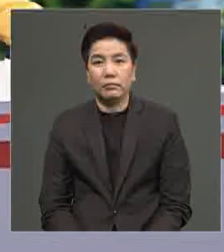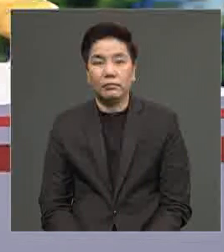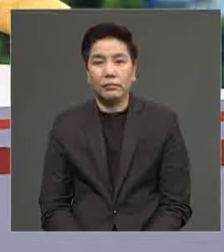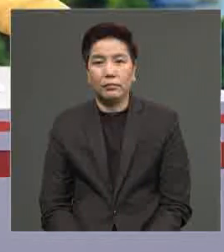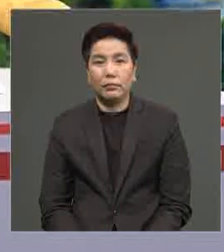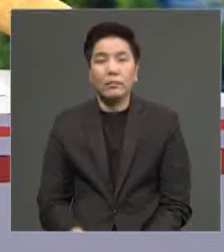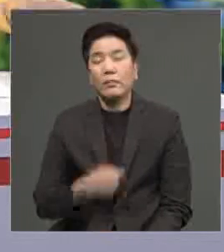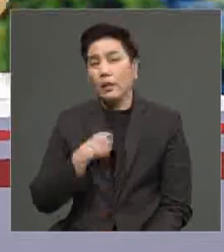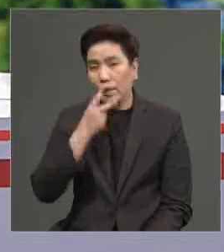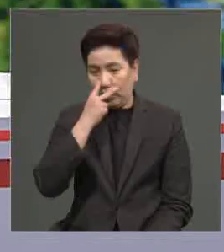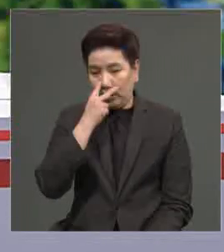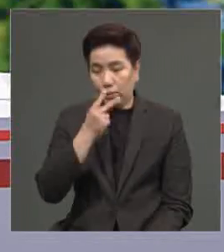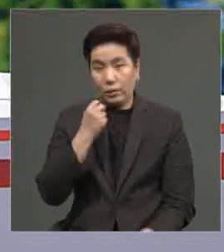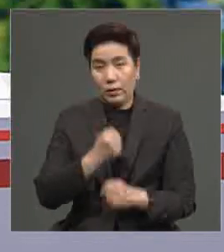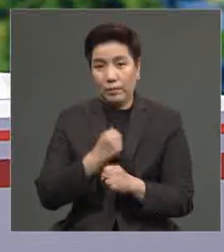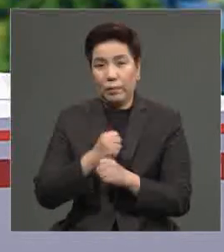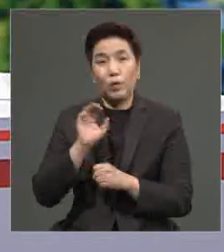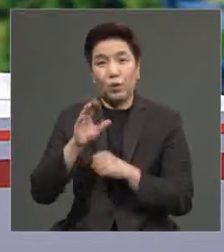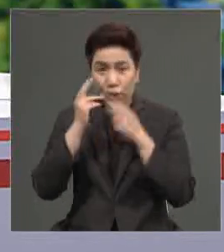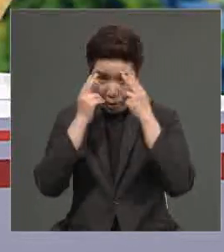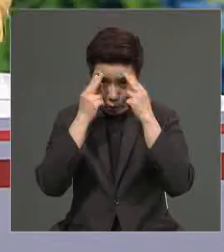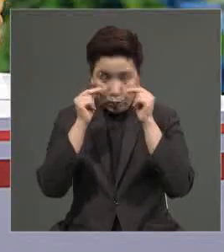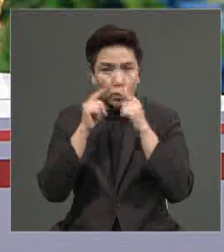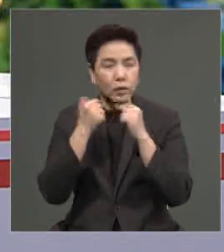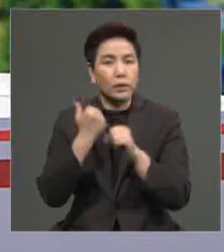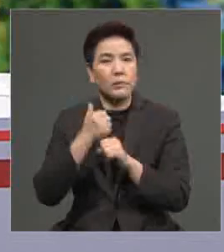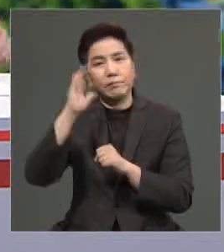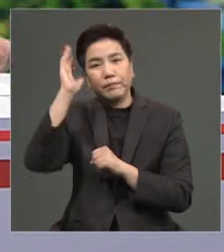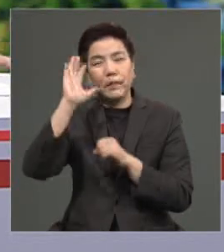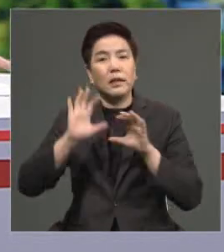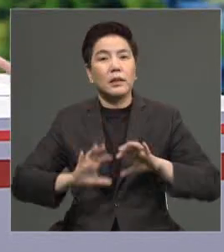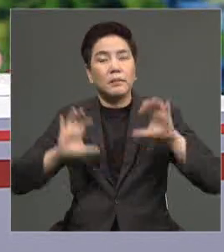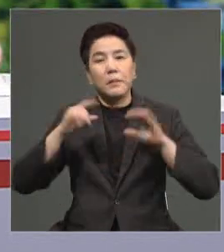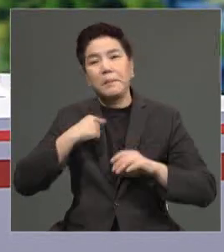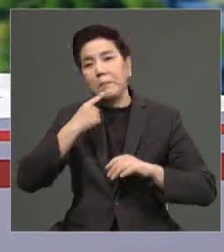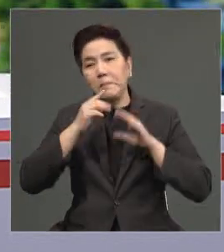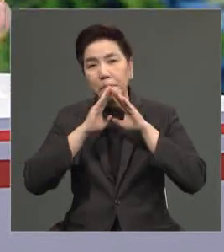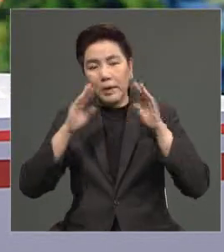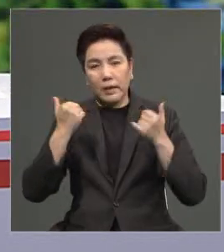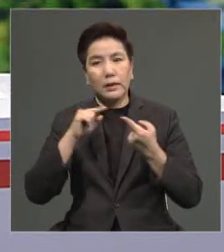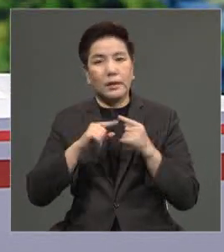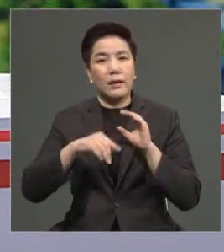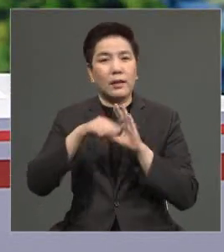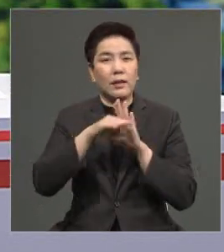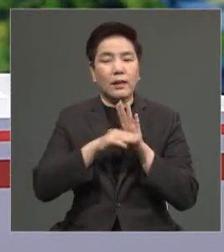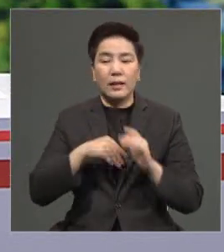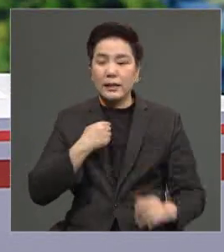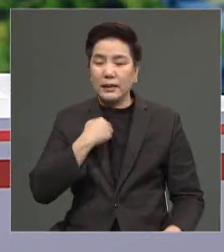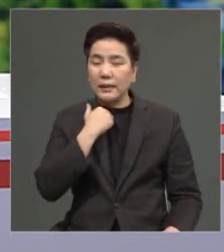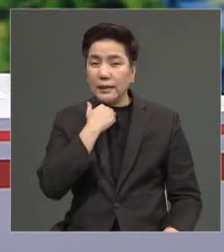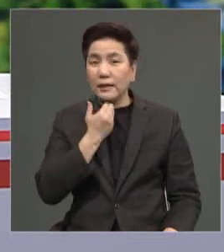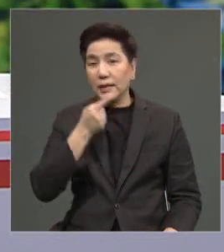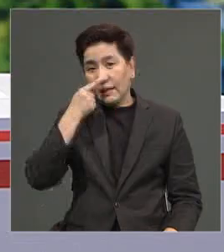มาดูเรื่องของภารกิจของนายกรัฐมนตรีนะคะเรื่องของโฆษกรัฐบาลเปิดเผยผ่านทางรายการเสียงจากใจ